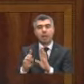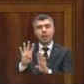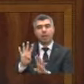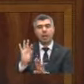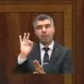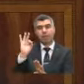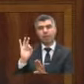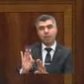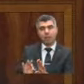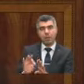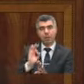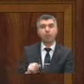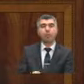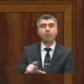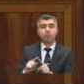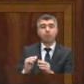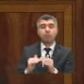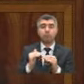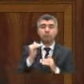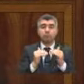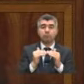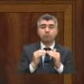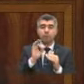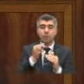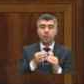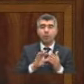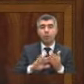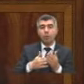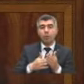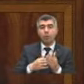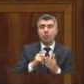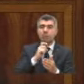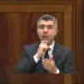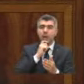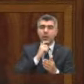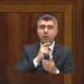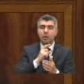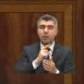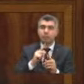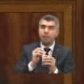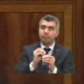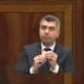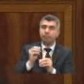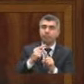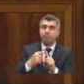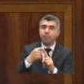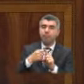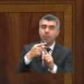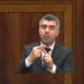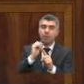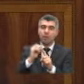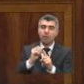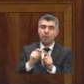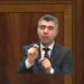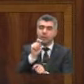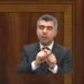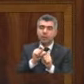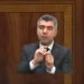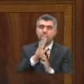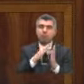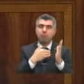7.4%، وهما مستويين اللي هنا تنعتبرهم مازالين مرتفعين بالنسبة للأهداف اللي احنا